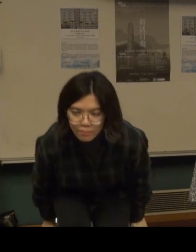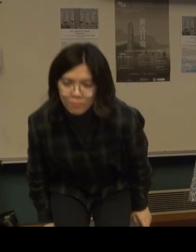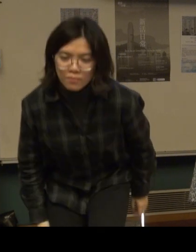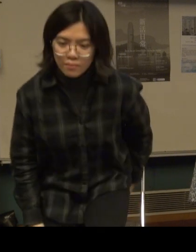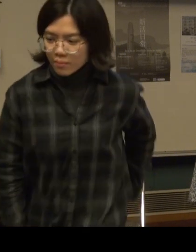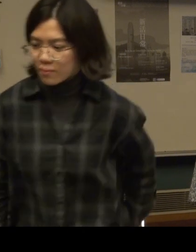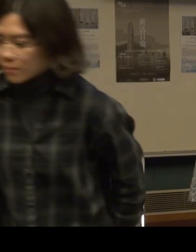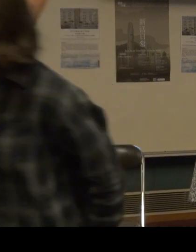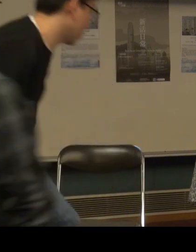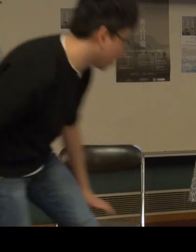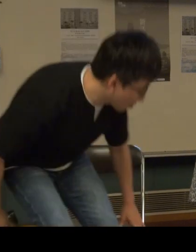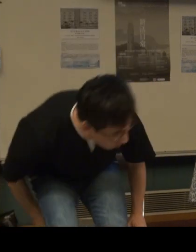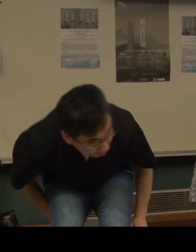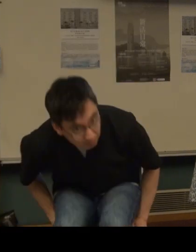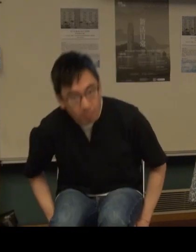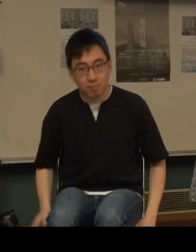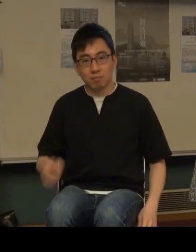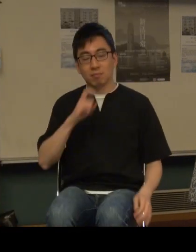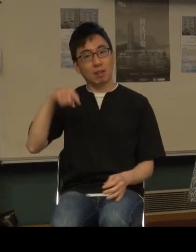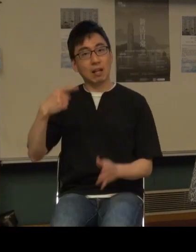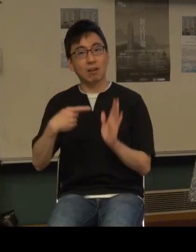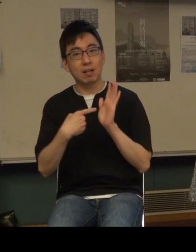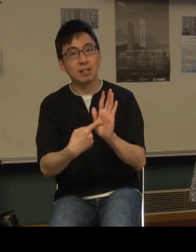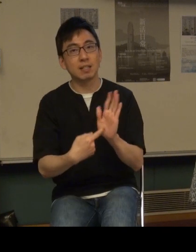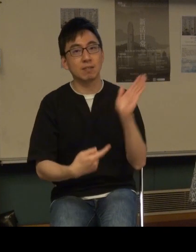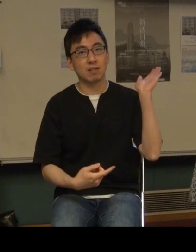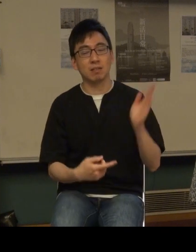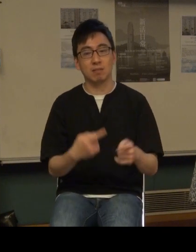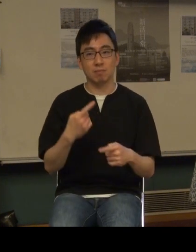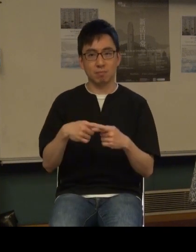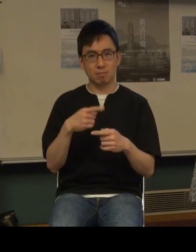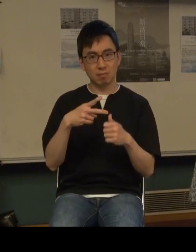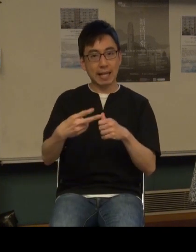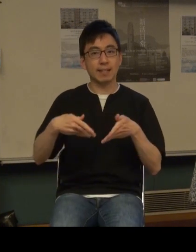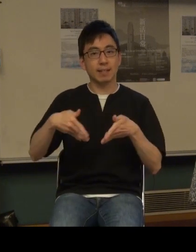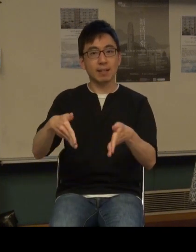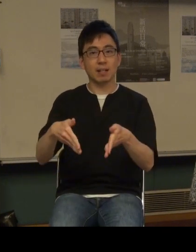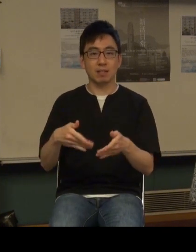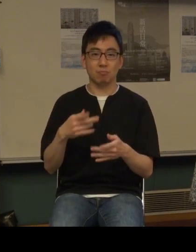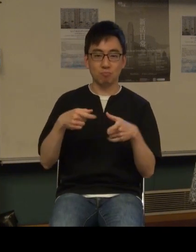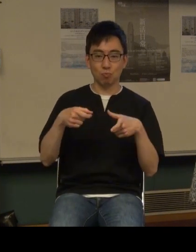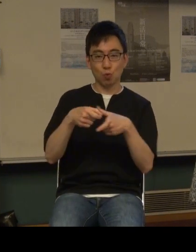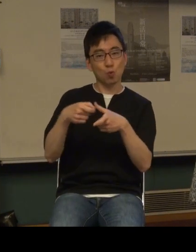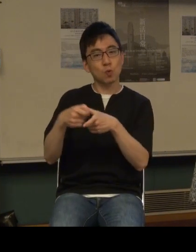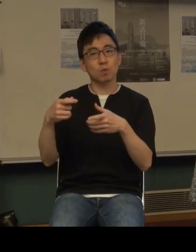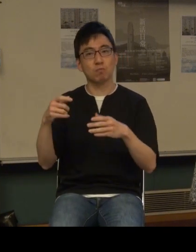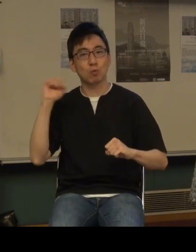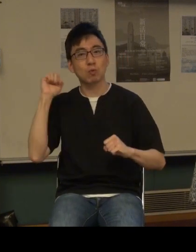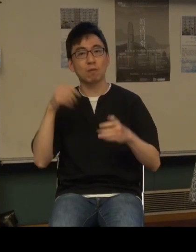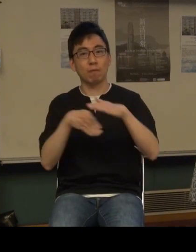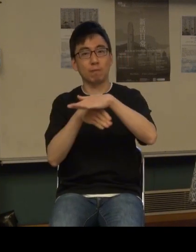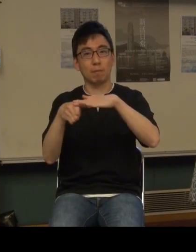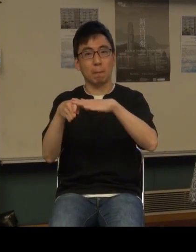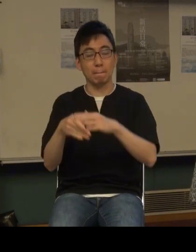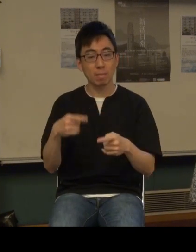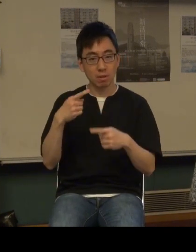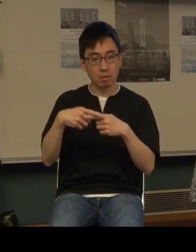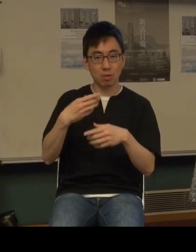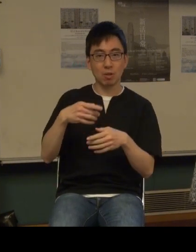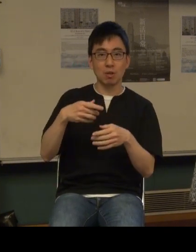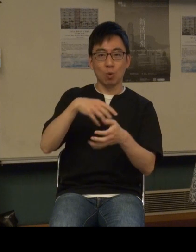都係咧早期咧利用混凝土嘅例子嘅，就係喺第二街嗰個公共浴室啦。咁佢都係咧即係用混凝土咧做嗰